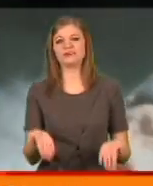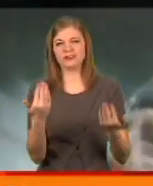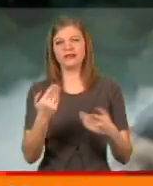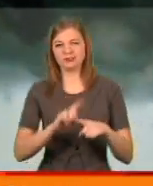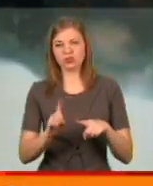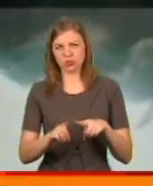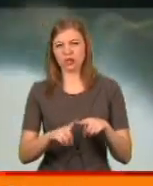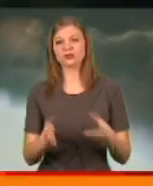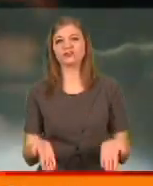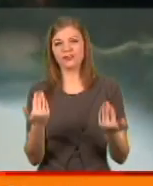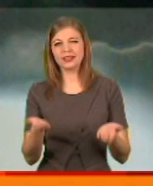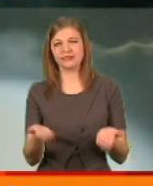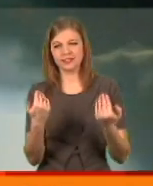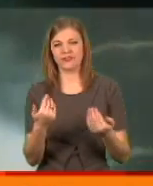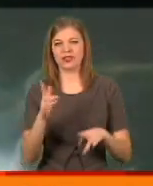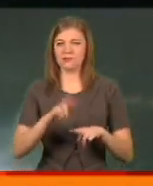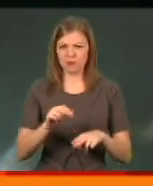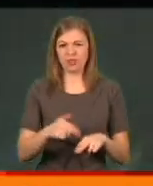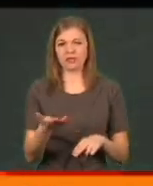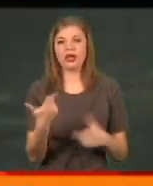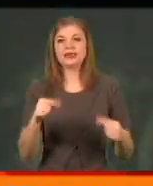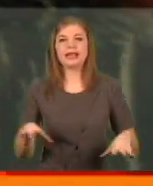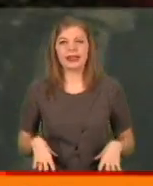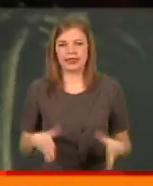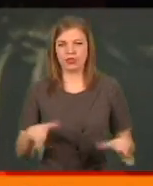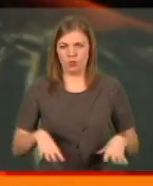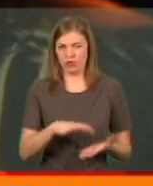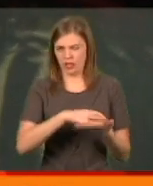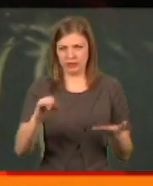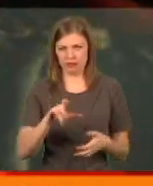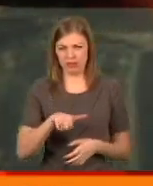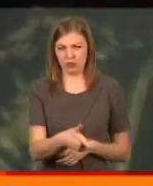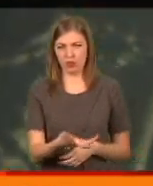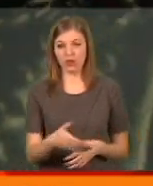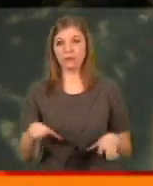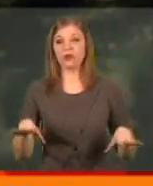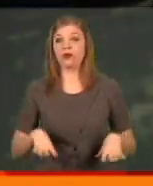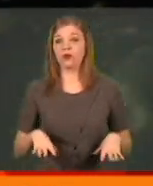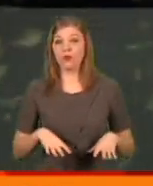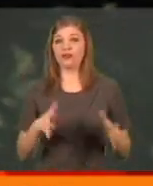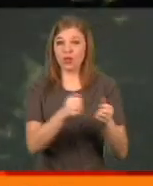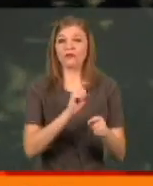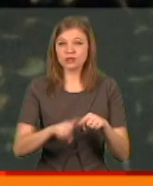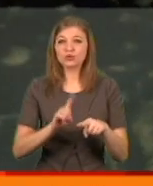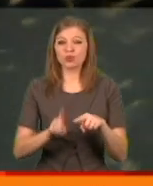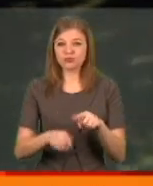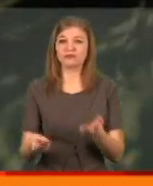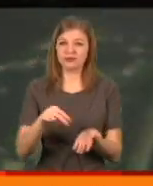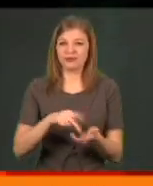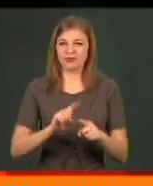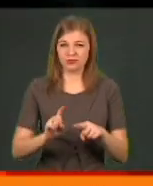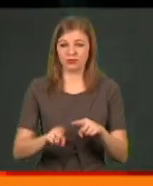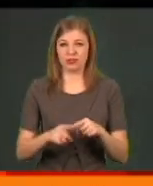скоренько! Скоренько вставайте! Поліція! Де кінь? Коня заберіть з дороги! Коня ловити, скоренько! Скоренько на ноги